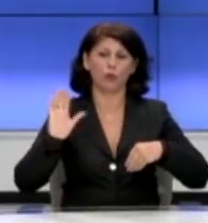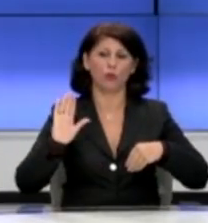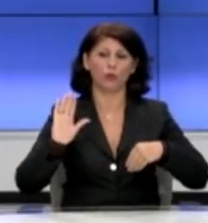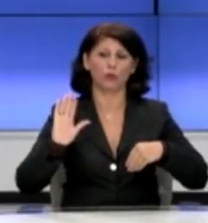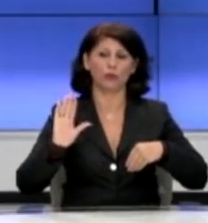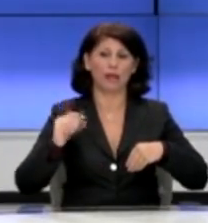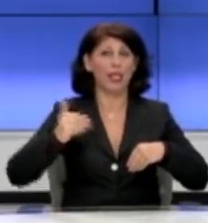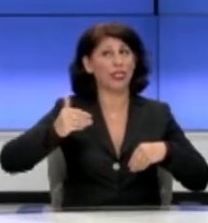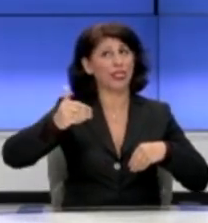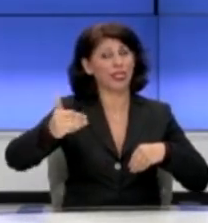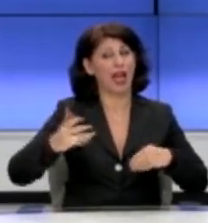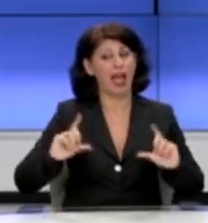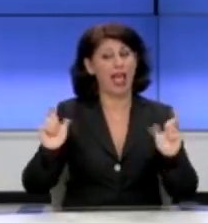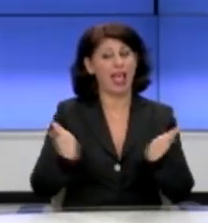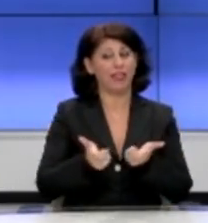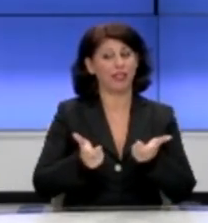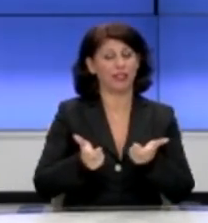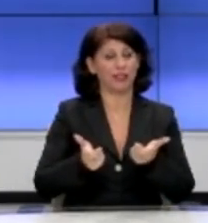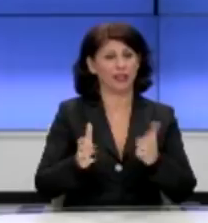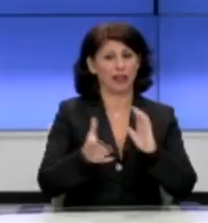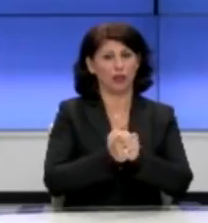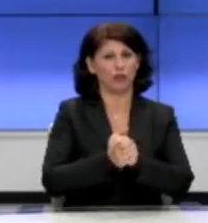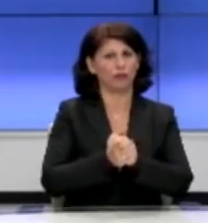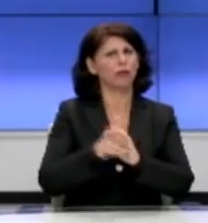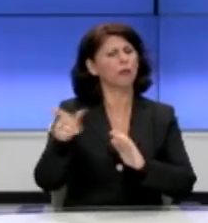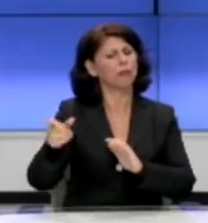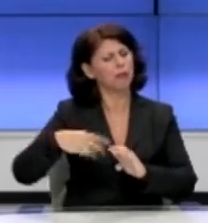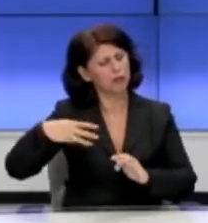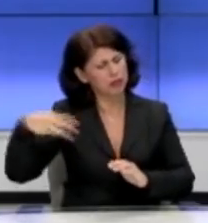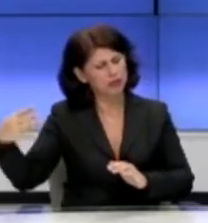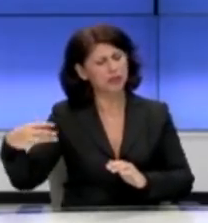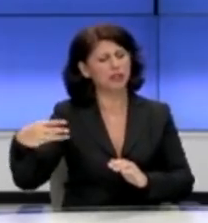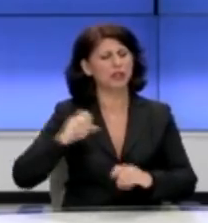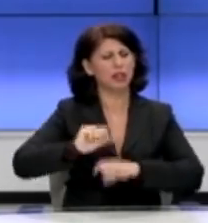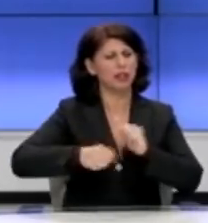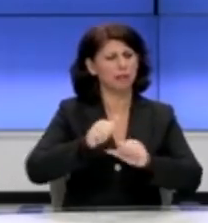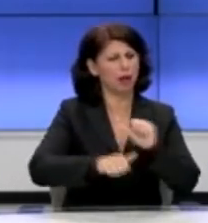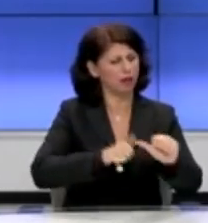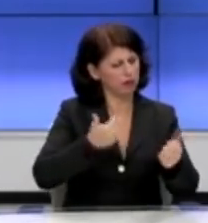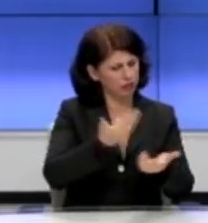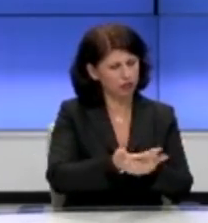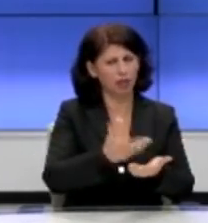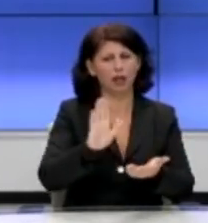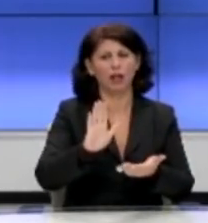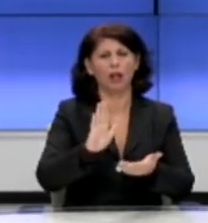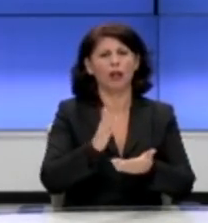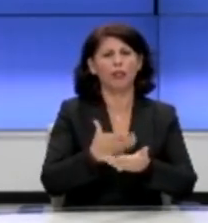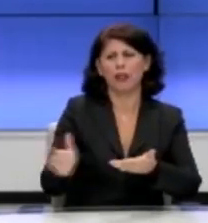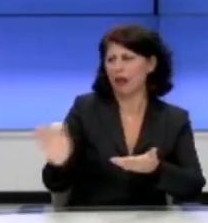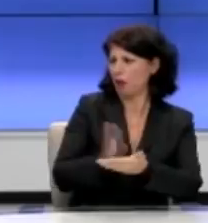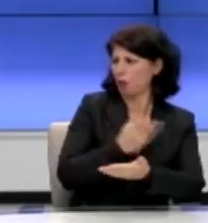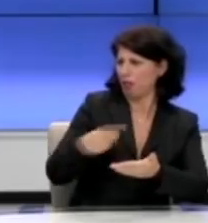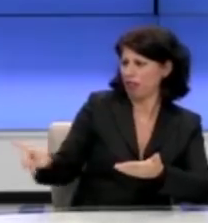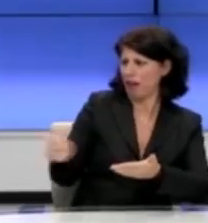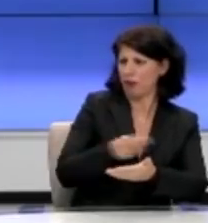ιονείς συγκυβερνήσεις εθνικής ενότητας. Ο ΣΥΡΙΖΑ ή το ΚΙΝΑΛ μπορεί να τα ζητάνε αυτά, γιατί είναι προφανές ότι δεν τους χωρίζει και